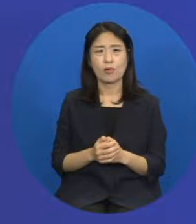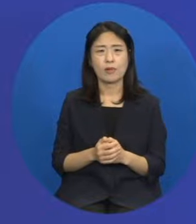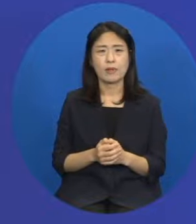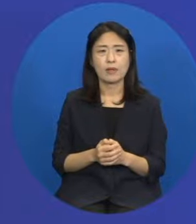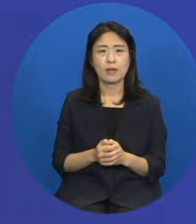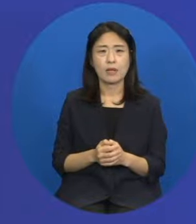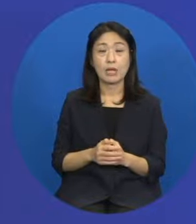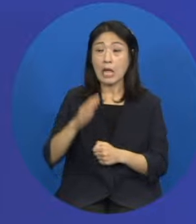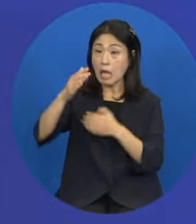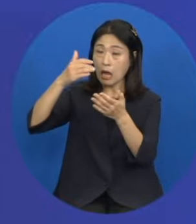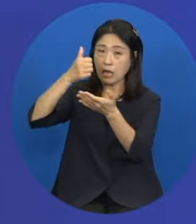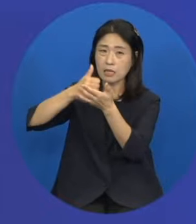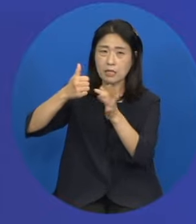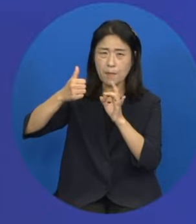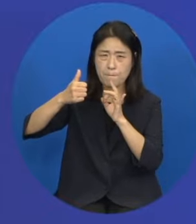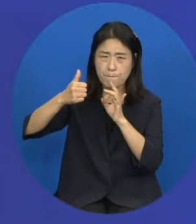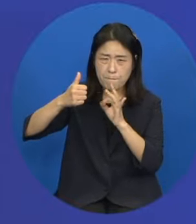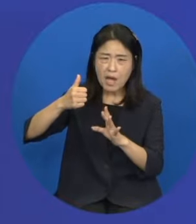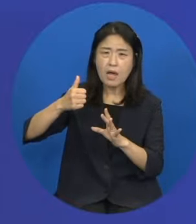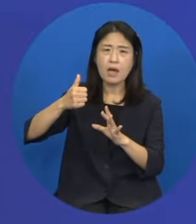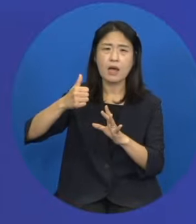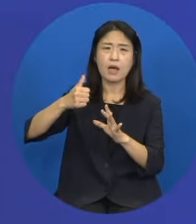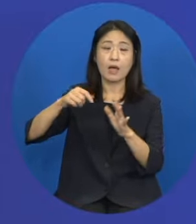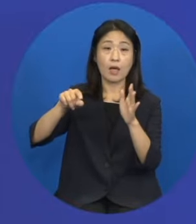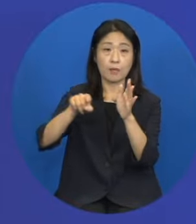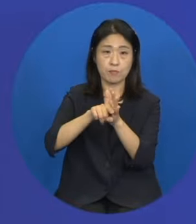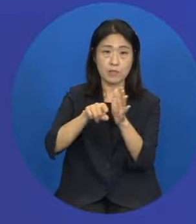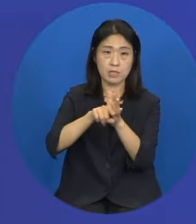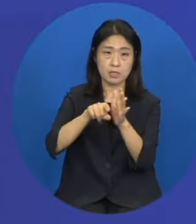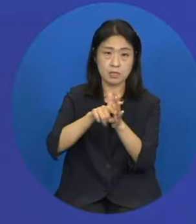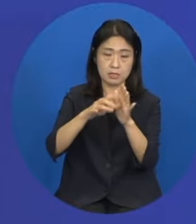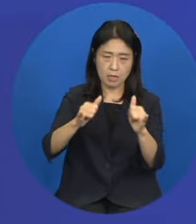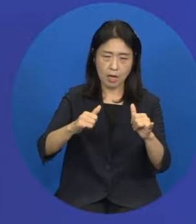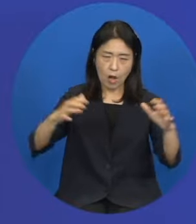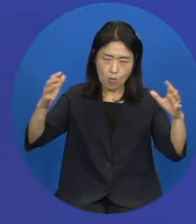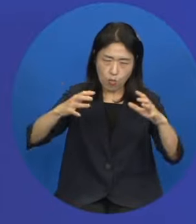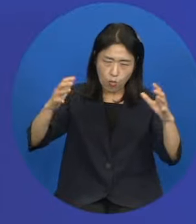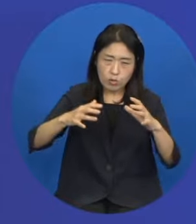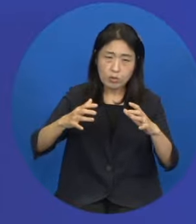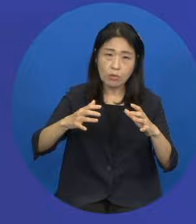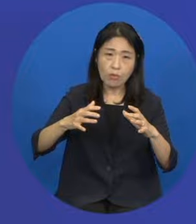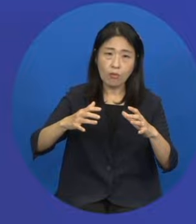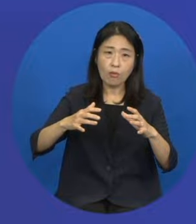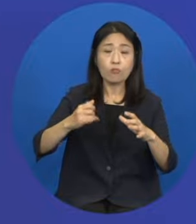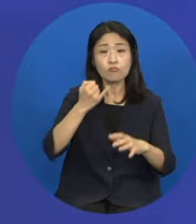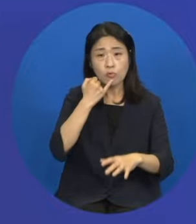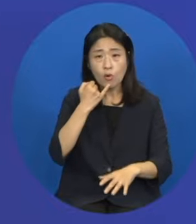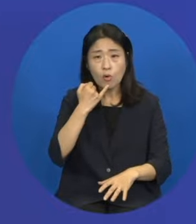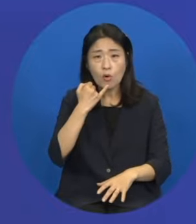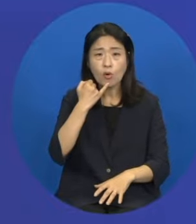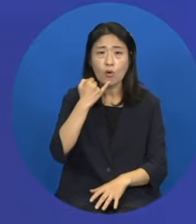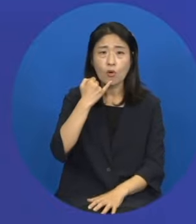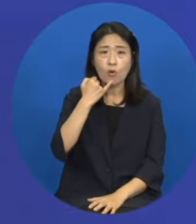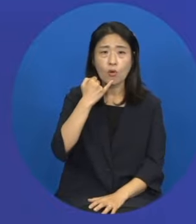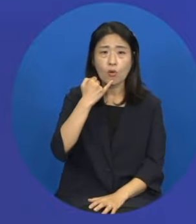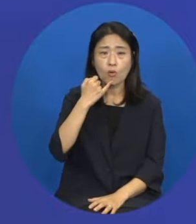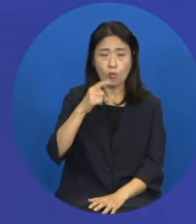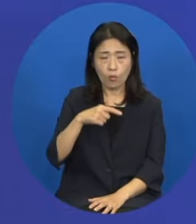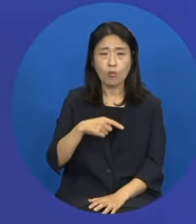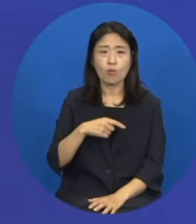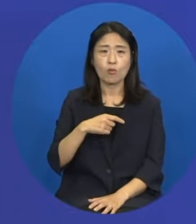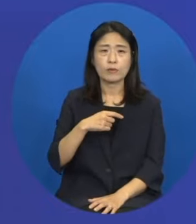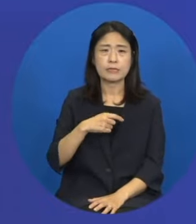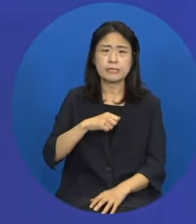정말 하나님만을 믿는 사람들이 많이 모이는 게 뭐가 문제가 되겠습니까? 너무나 감사한 일이죠. 야, 우리나라 이렇게 신앙이 좋은 사람들이 많구나.